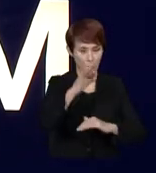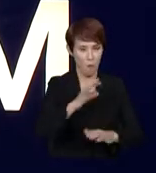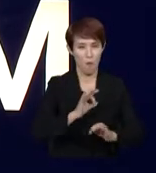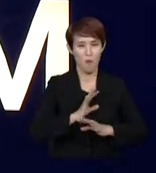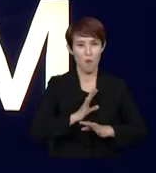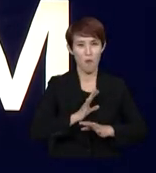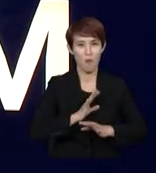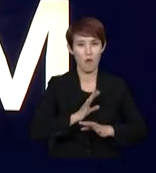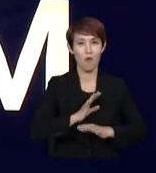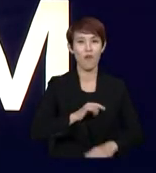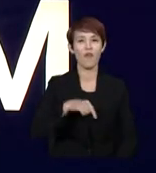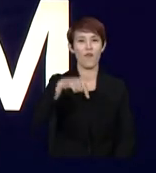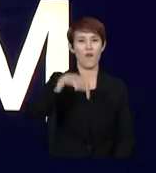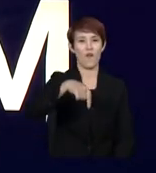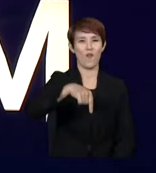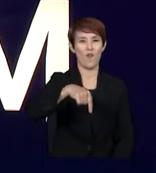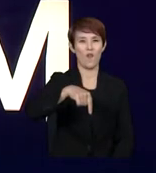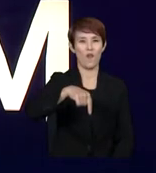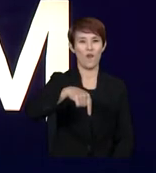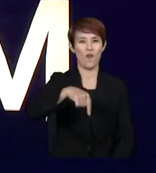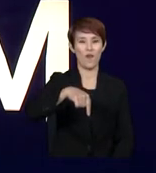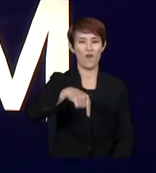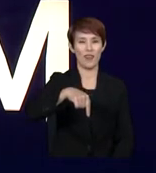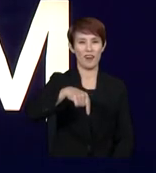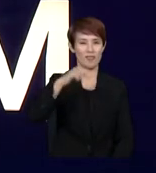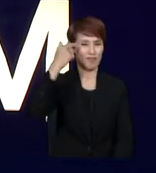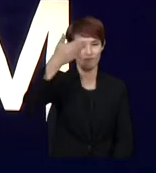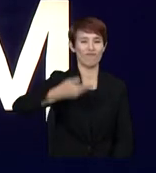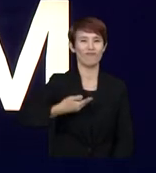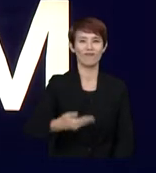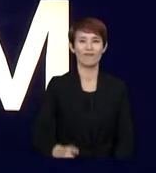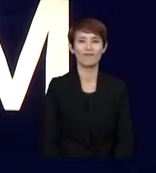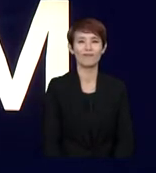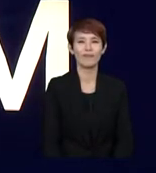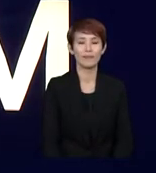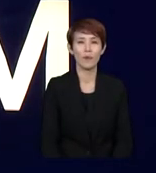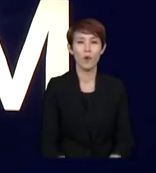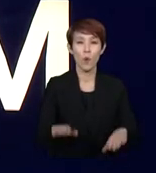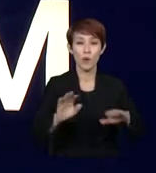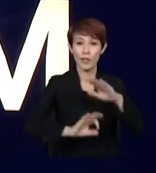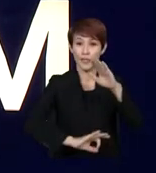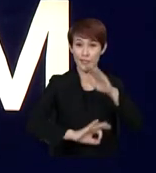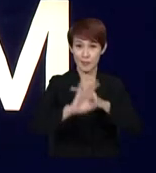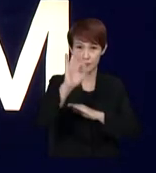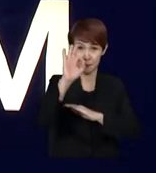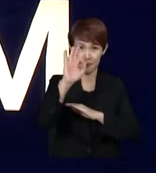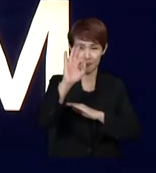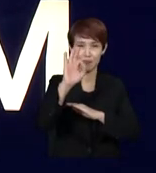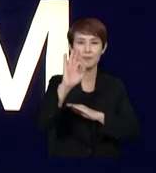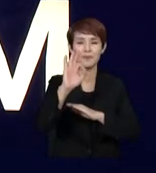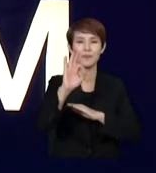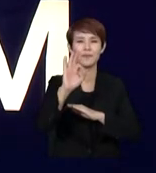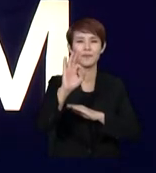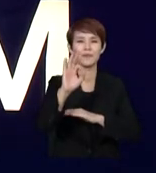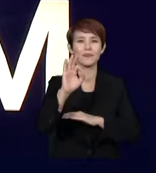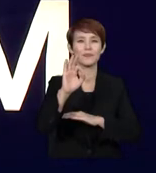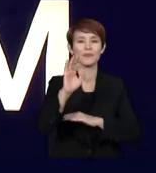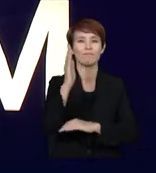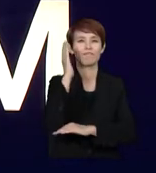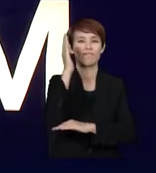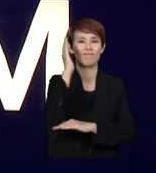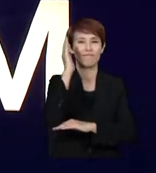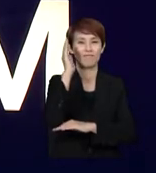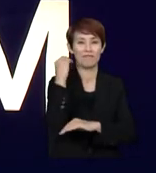바로 이곳 현장에서 질문이 들어왔는데요. 오늘 오전에 있었던 저희 SDF 2022 기조